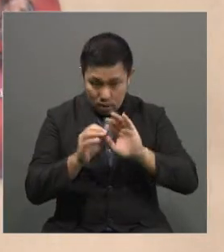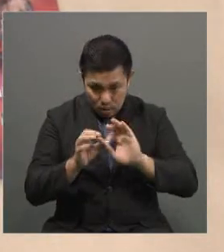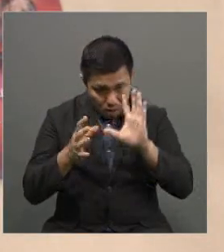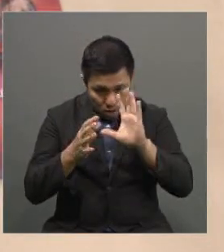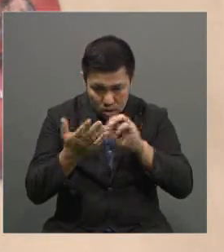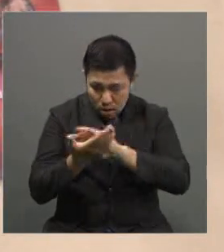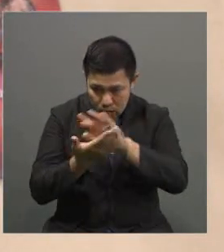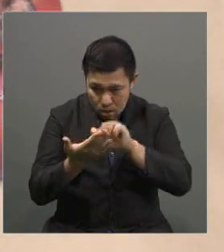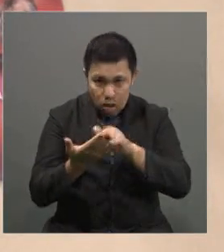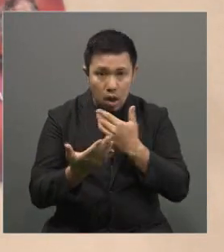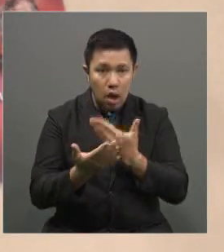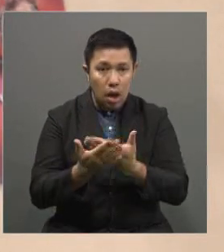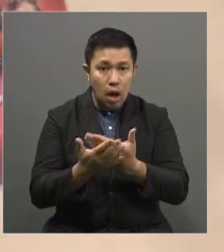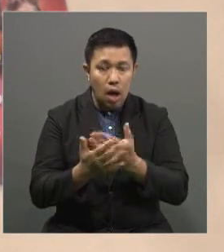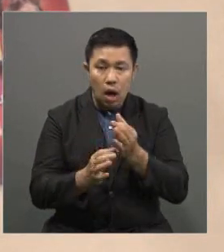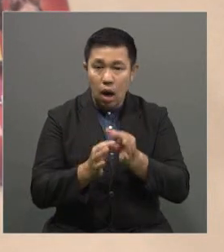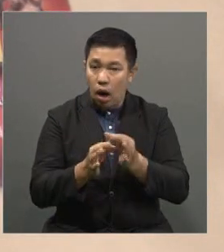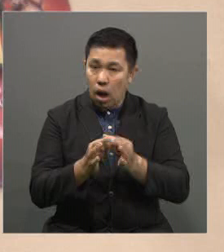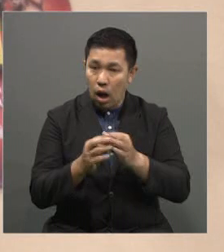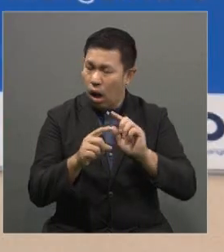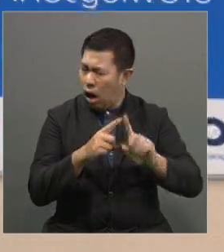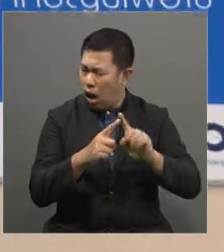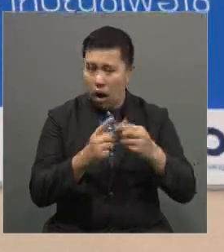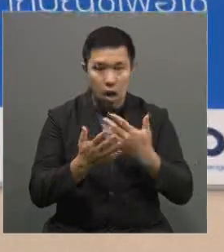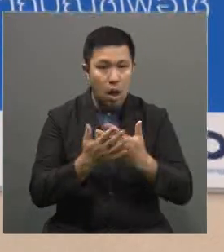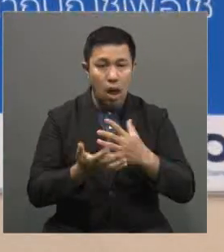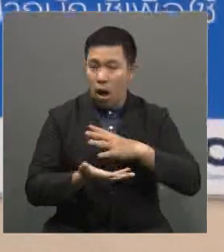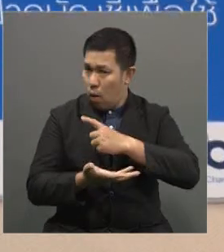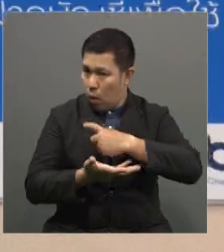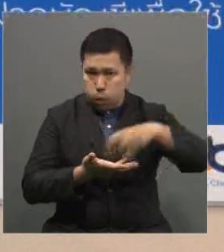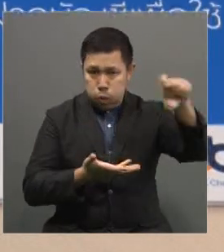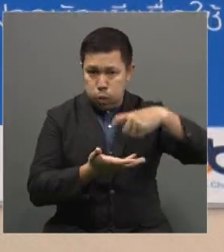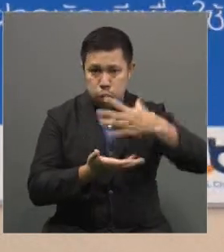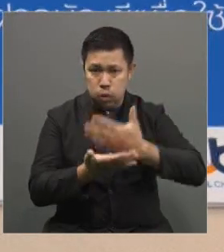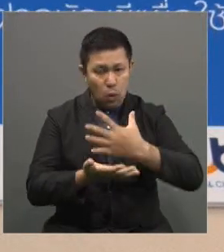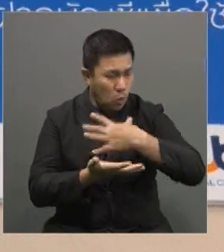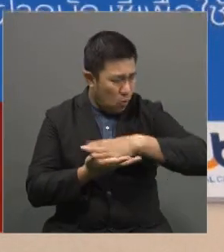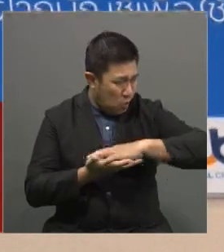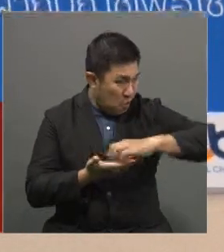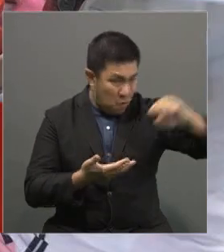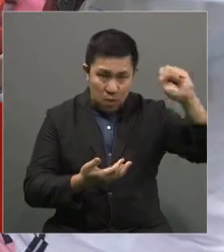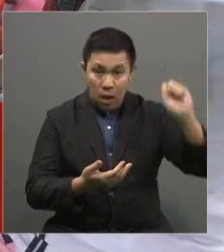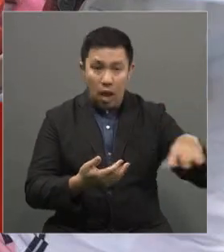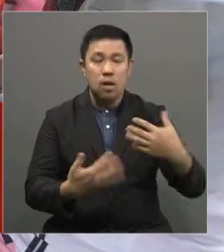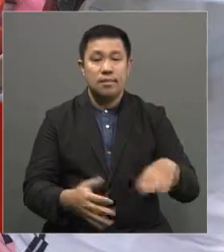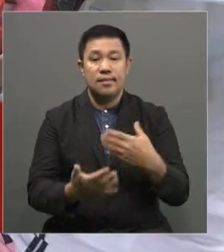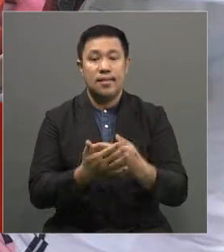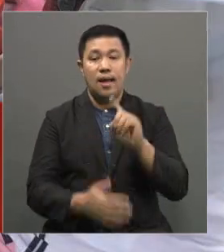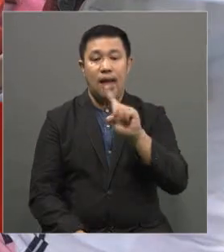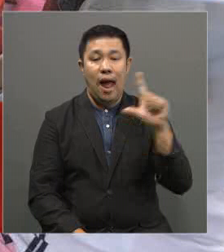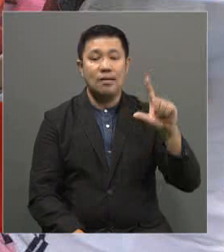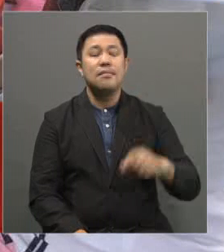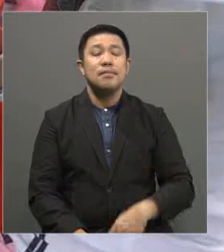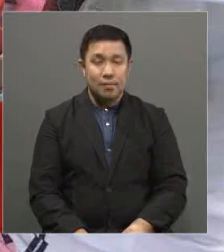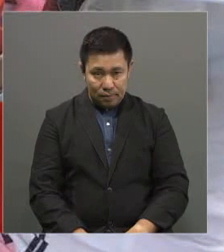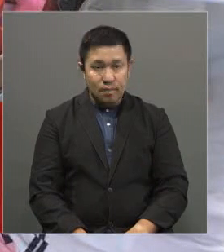สิ่งที่เกิดขึ้นก็คือเงินในทุกบัญชีธนาคารถูกโอนออกไปหมดแล้วรวมทั้งหมดล้านกว่าบาทนะครับสืบไป